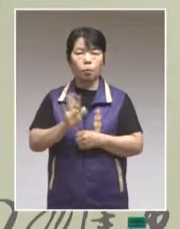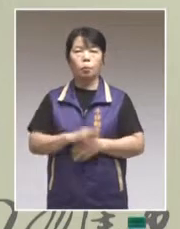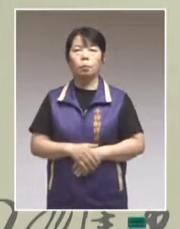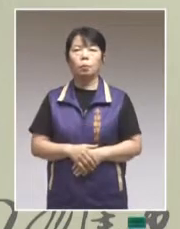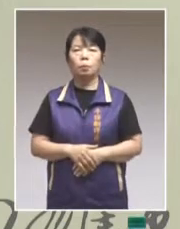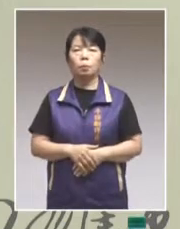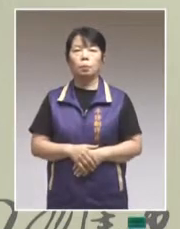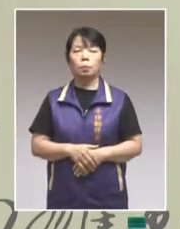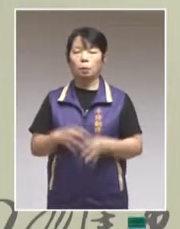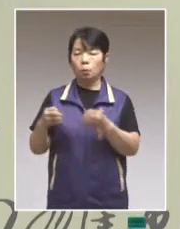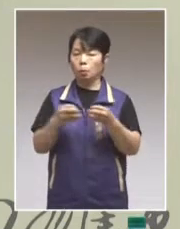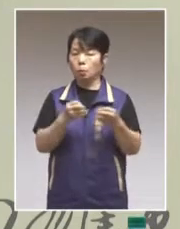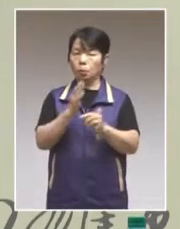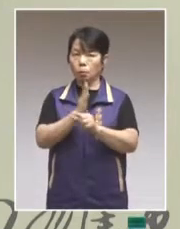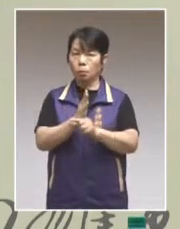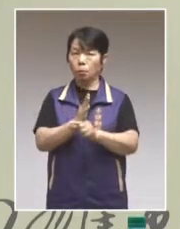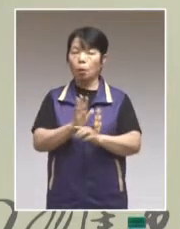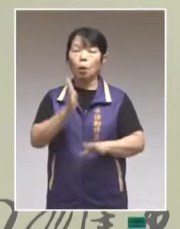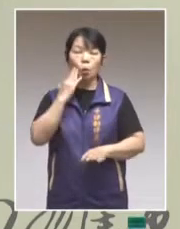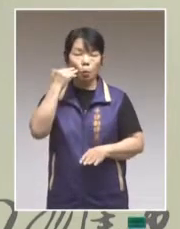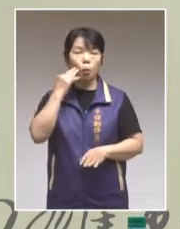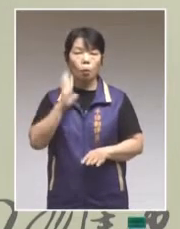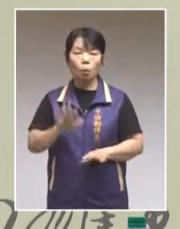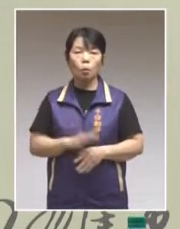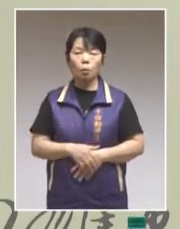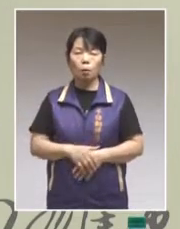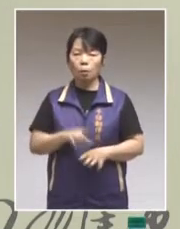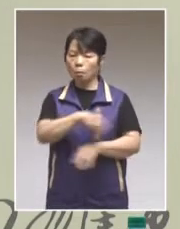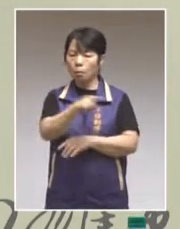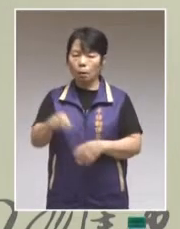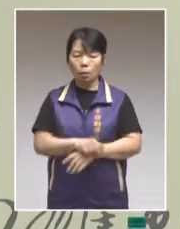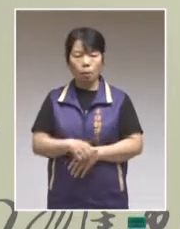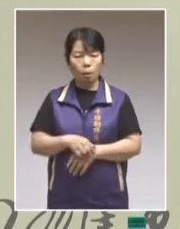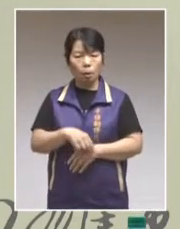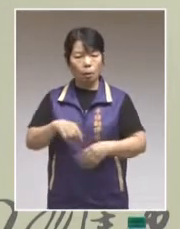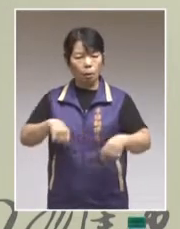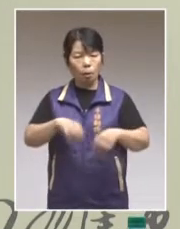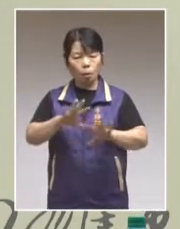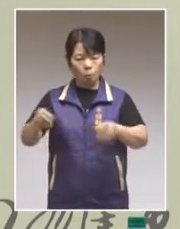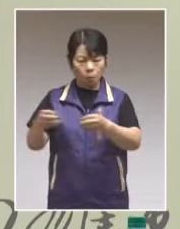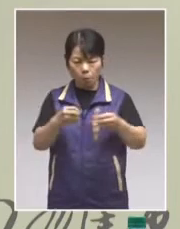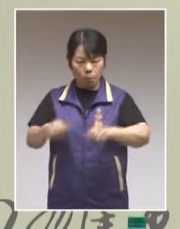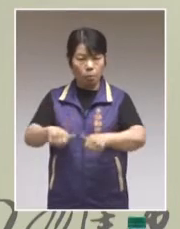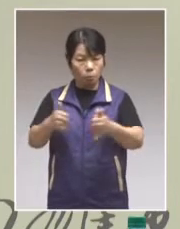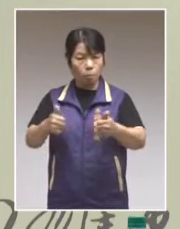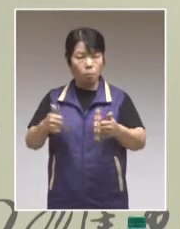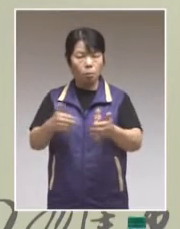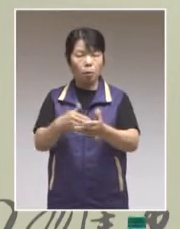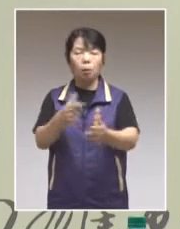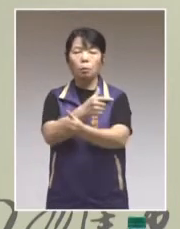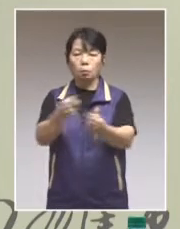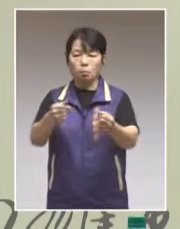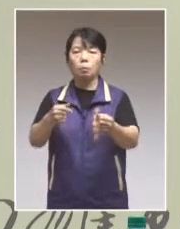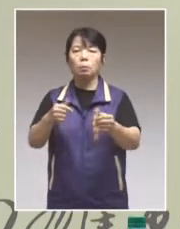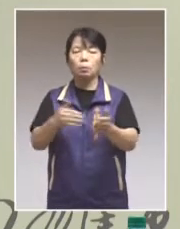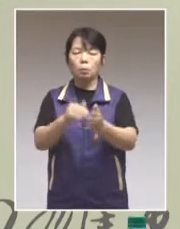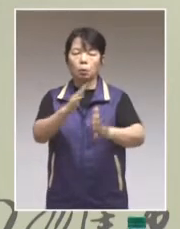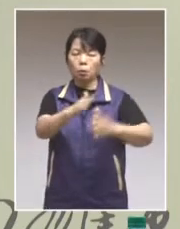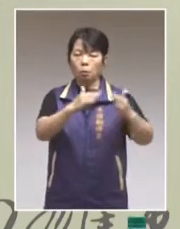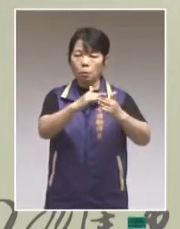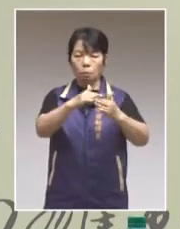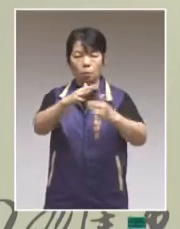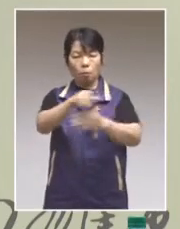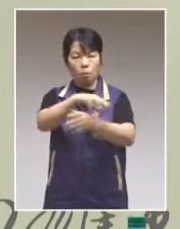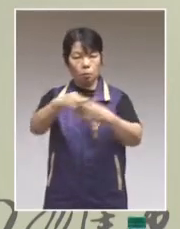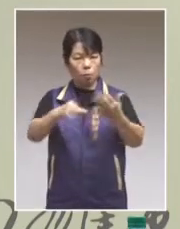个讨论，我们是希望说假如能够有一个一致性的一个做法那也好。那当然也尊重各校的一个规定，不